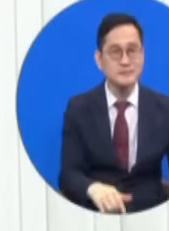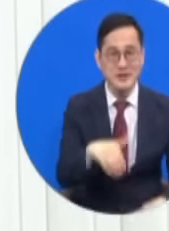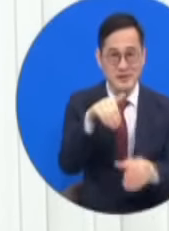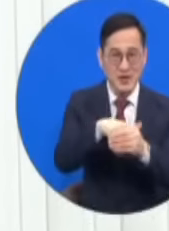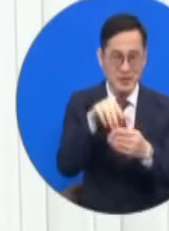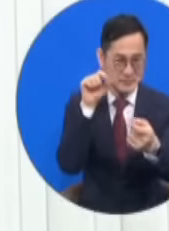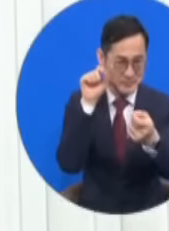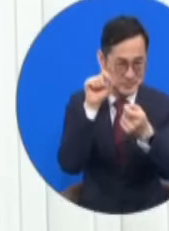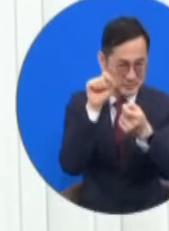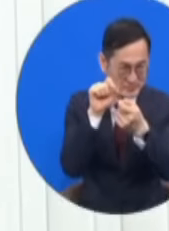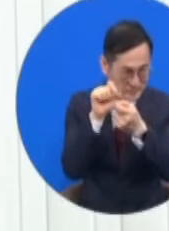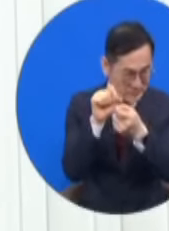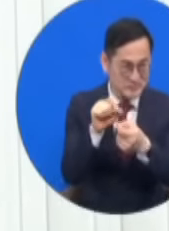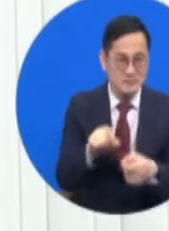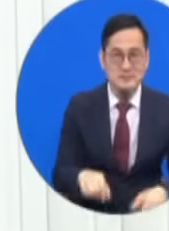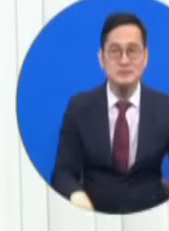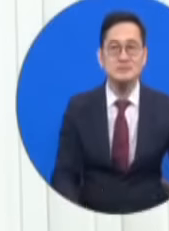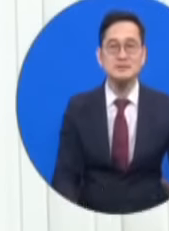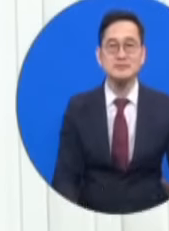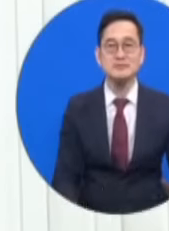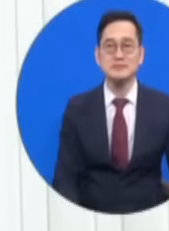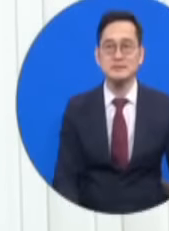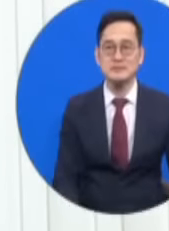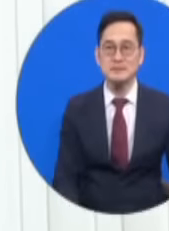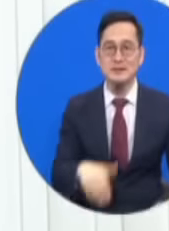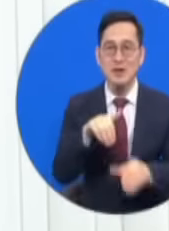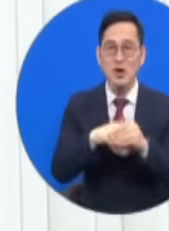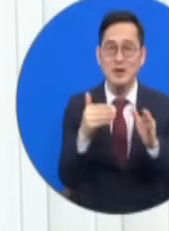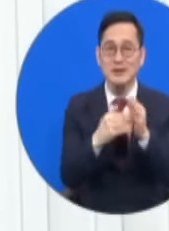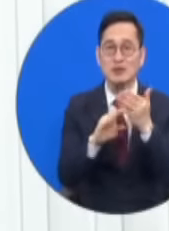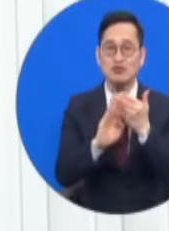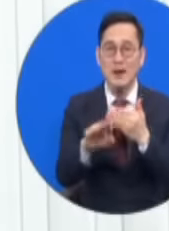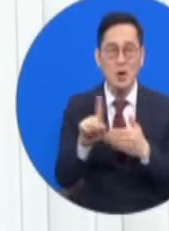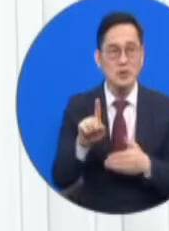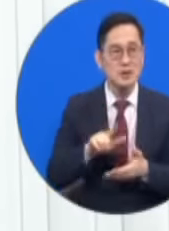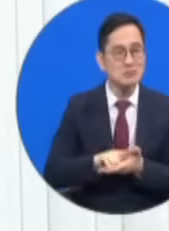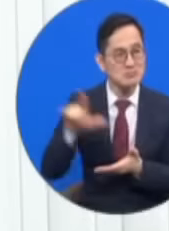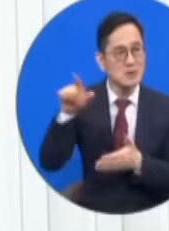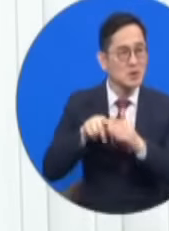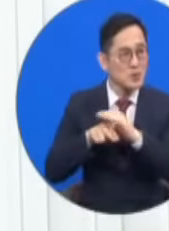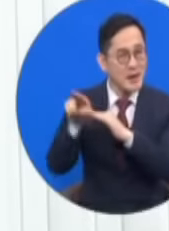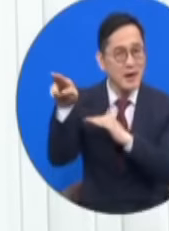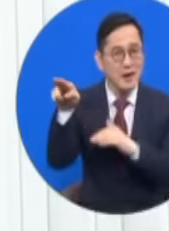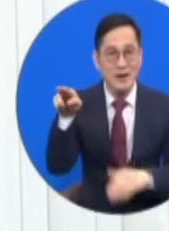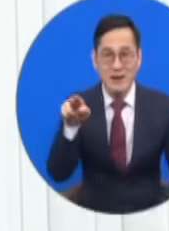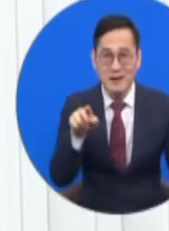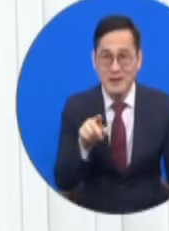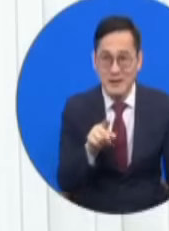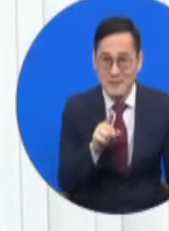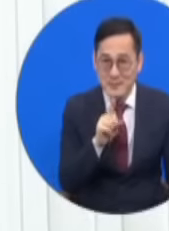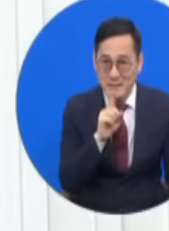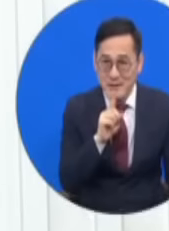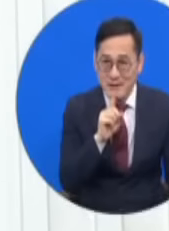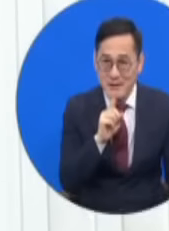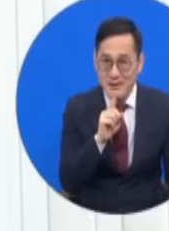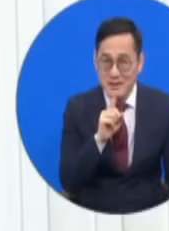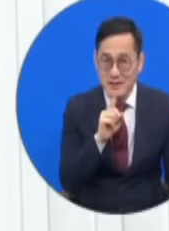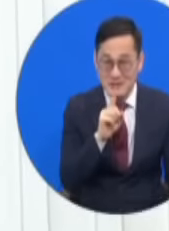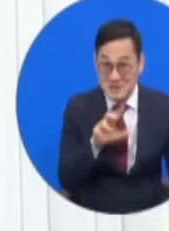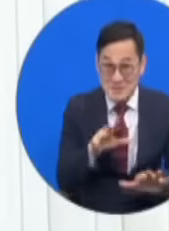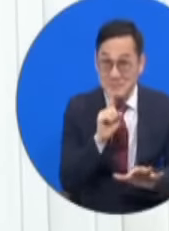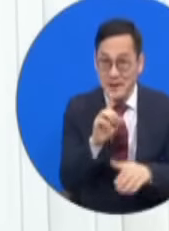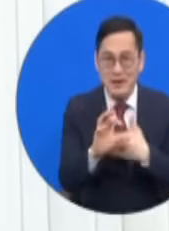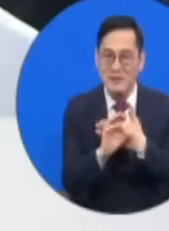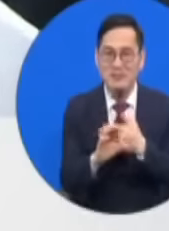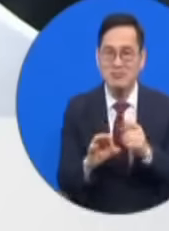뭐 본격화되면서 본인이 이제 뭐 선거 끝나고 어디 갈 수 있다 뭐 이렇게 이제 이야기하는 거면 한동훈 비대위원장한테 힘이 실리지 않거든요. 그렇기